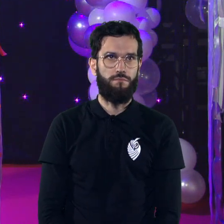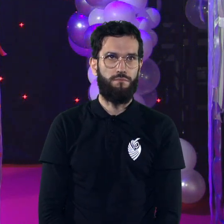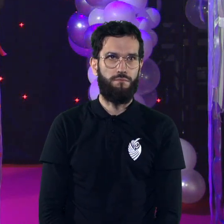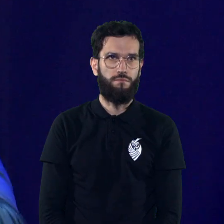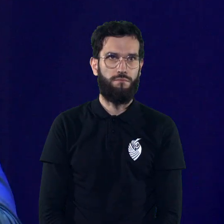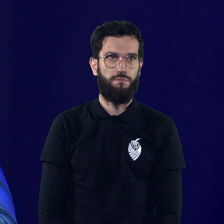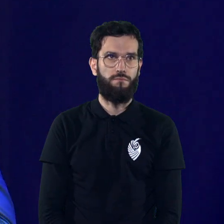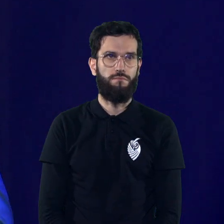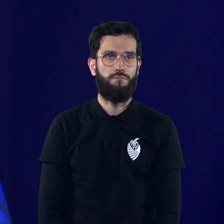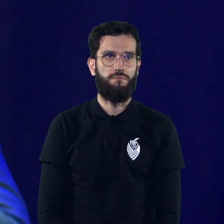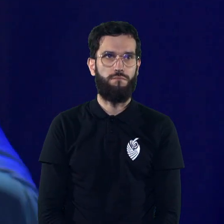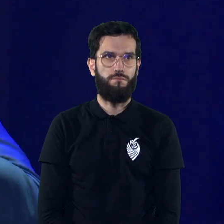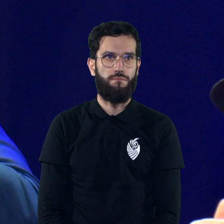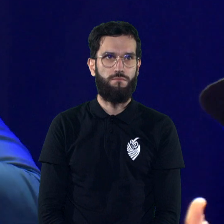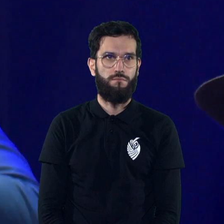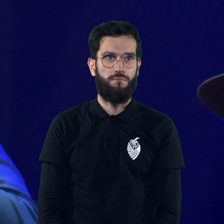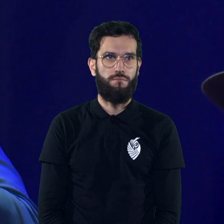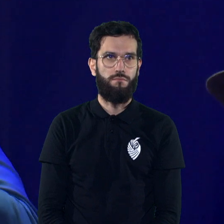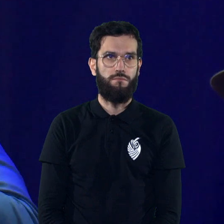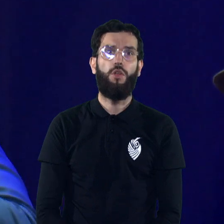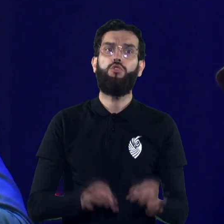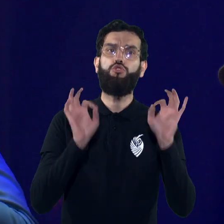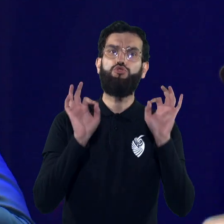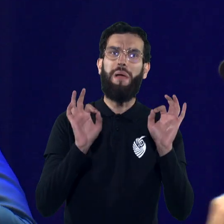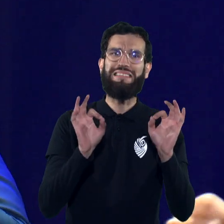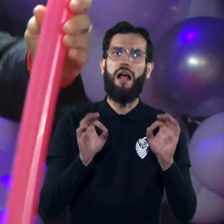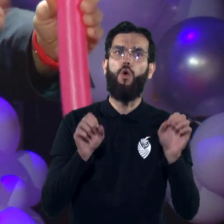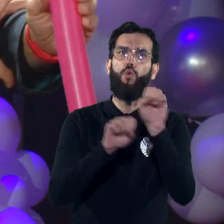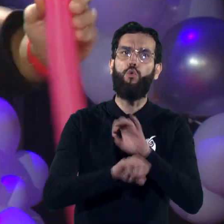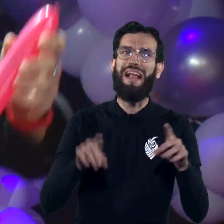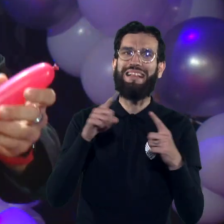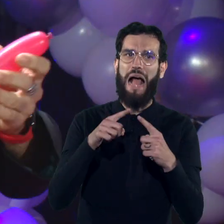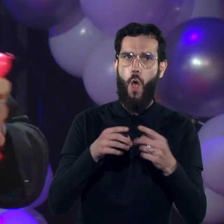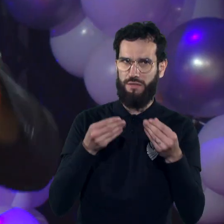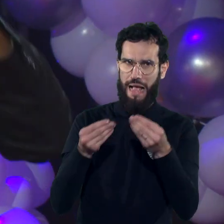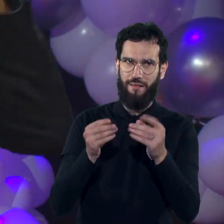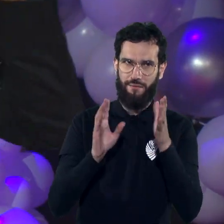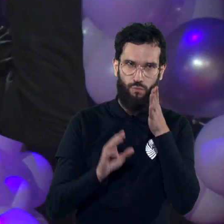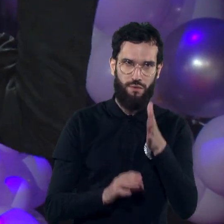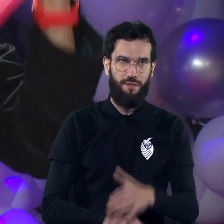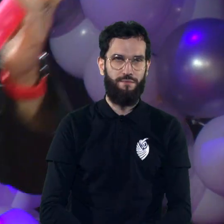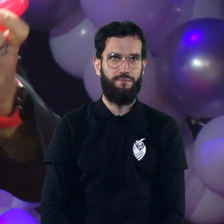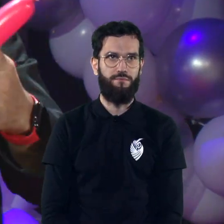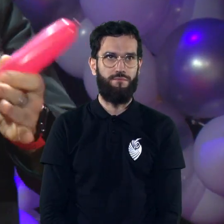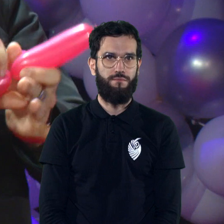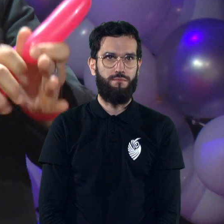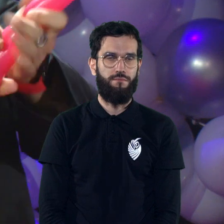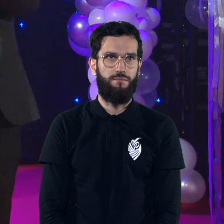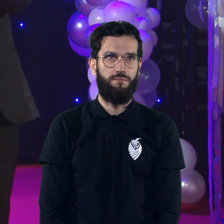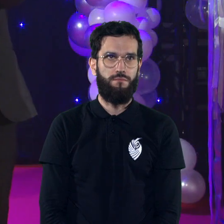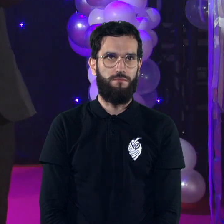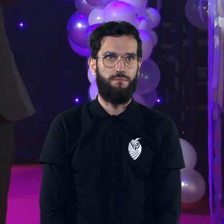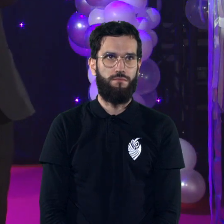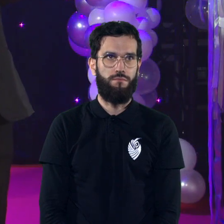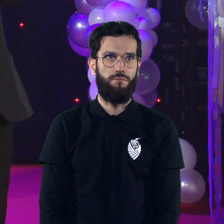ideme modelovať niečo z balónu. Špeciálne pre kúzelníka Talostana. Niečo, aby si sa doma zabavili. Tak.